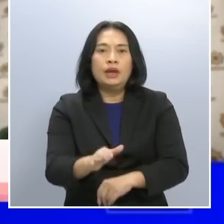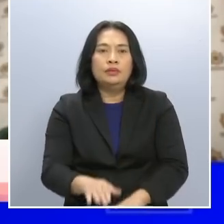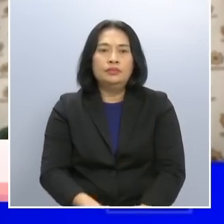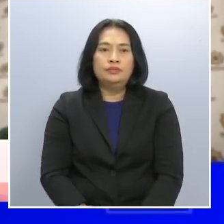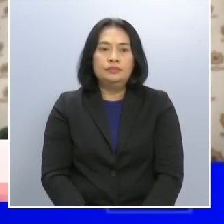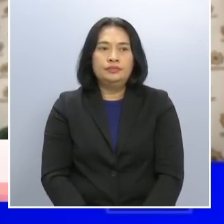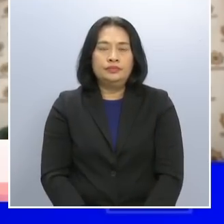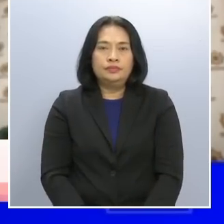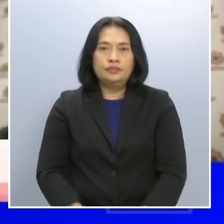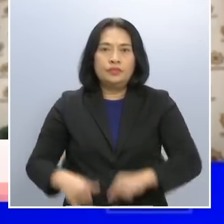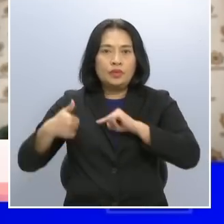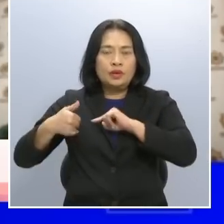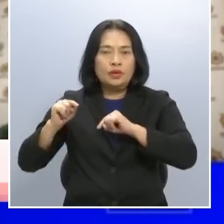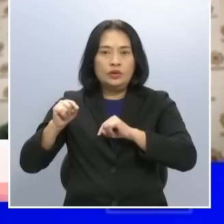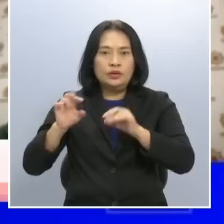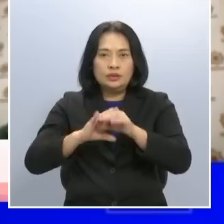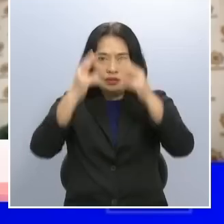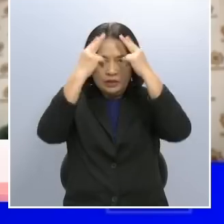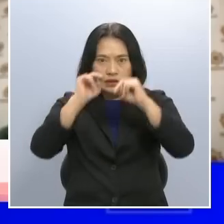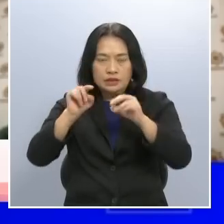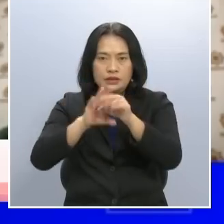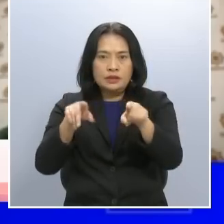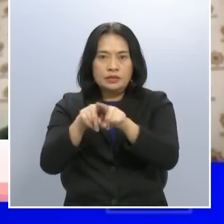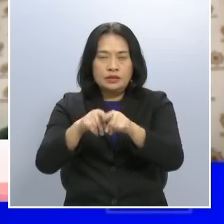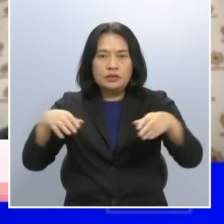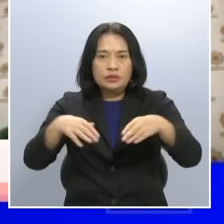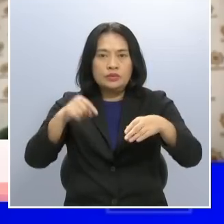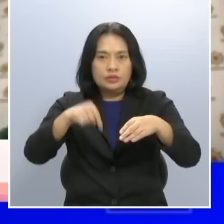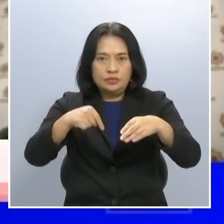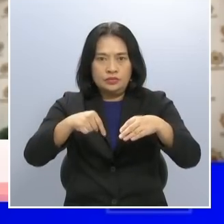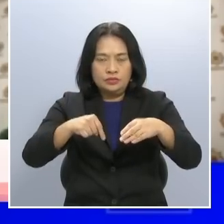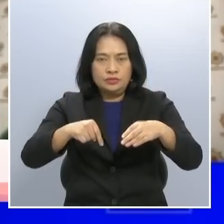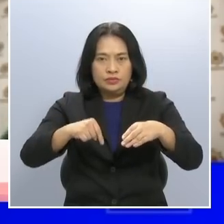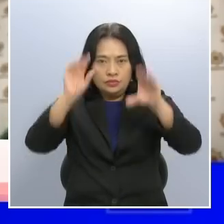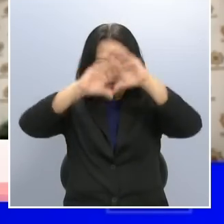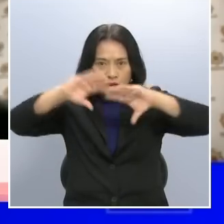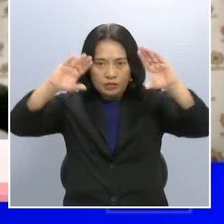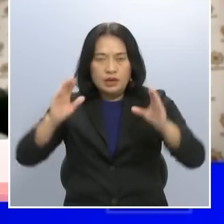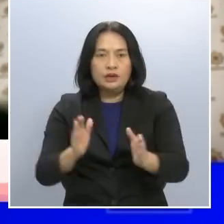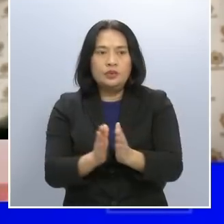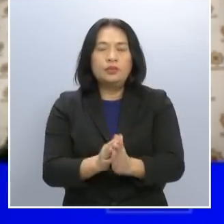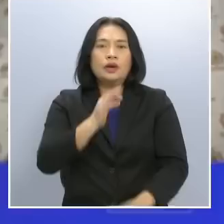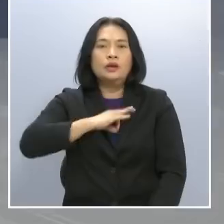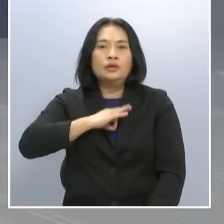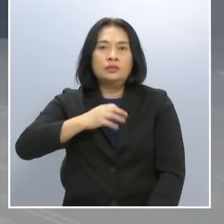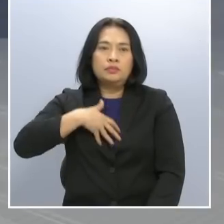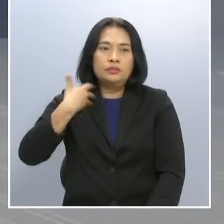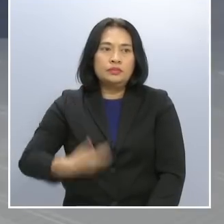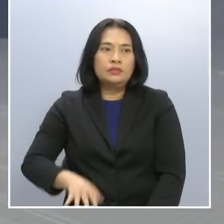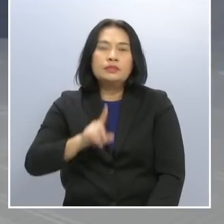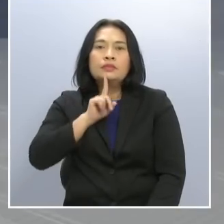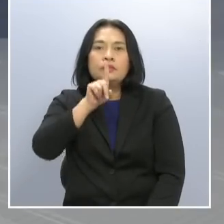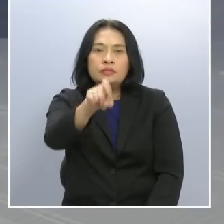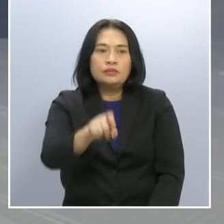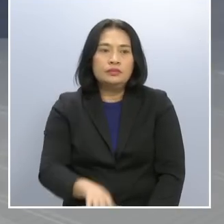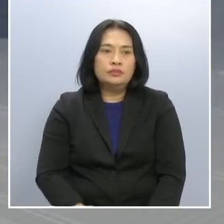ก็เป็นแคนดิเดตนายกรัฐมนตรีของพรรคร่วมที่จะมีการก่อตั้งร่วมรัฐบาลด้วยกันตนเองเนี่ยไม่สบายใจเลยกับคำถามนี้ที่มาถามอย่างเงี้ยเพ